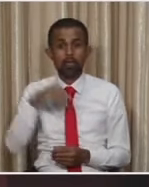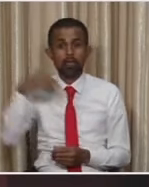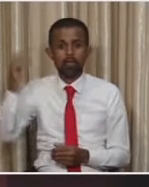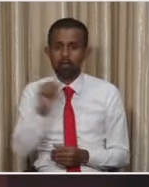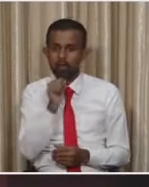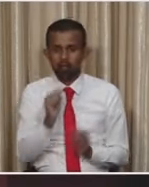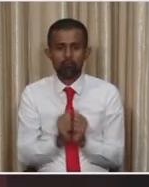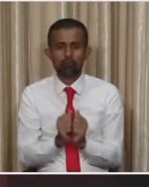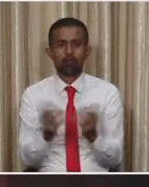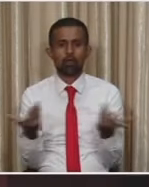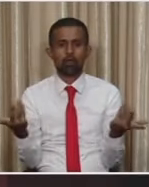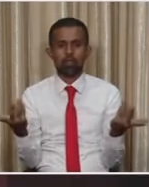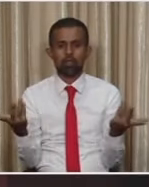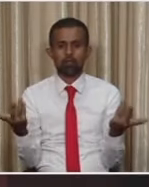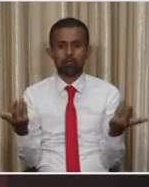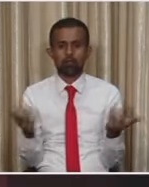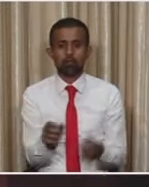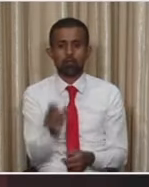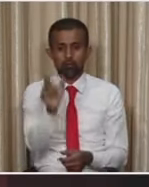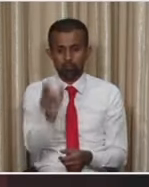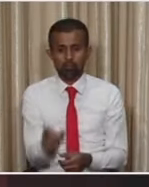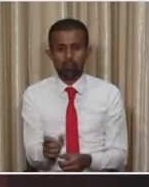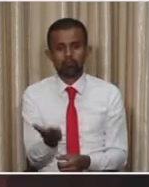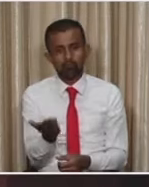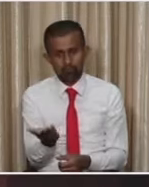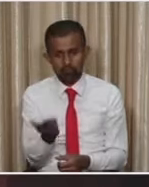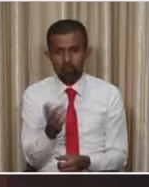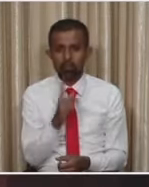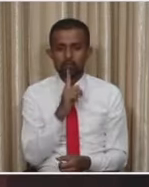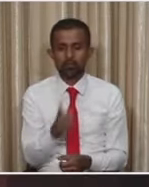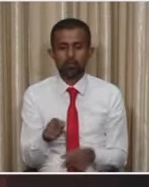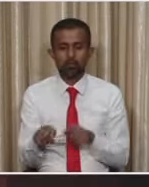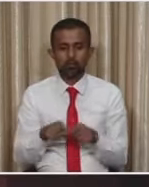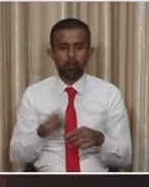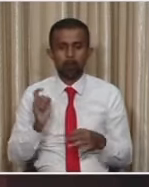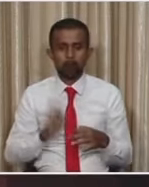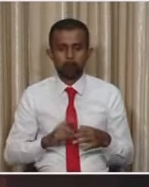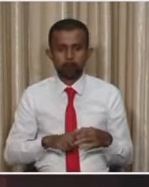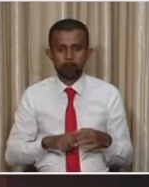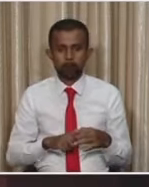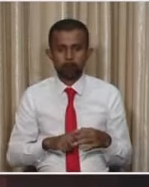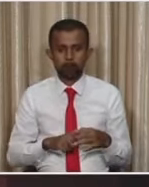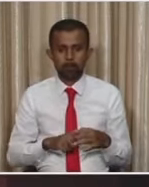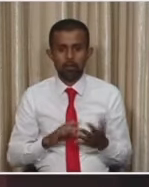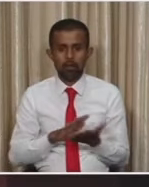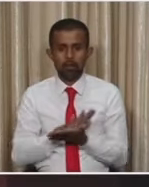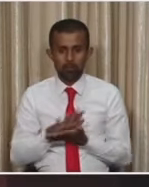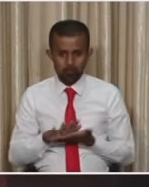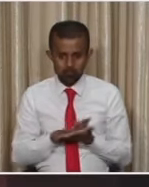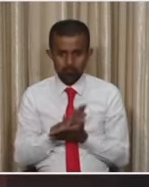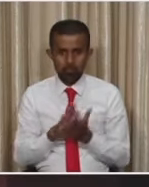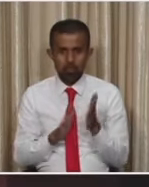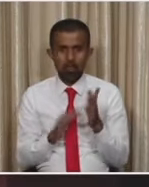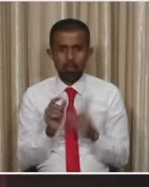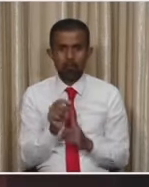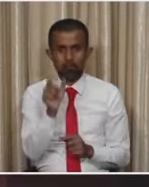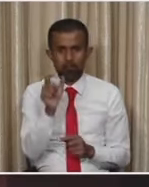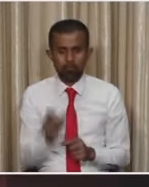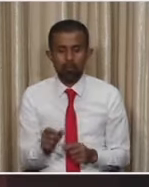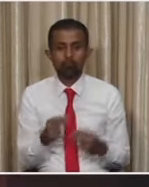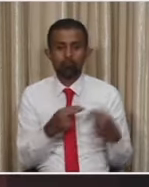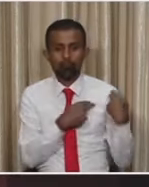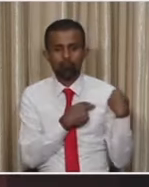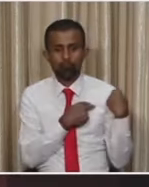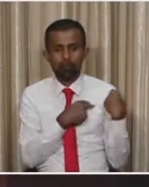නැහැ. ඉතින් මම ඔබතුමාගෙන් ඉල්ලීමක් කරනවා, ඒ වගේ ප්‍රශ්නයකදී පැහැදිලිවම ඇමතිවරේ